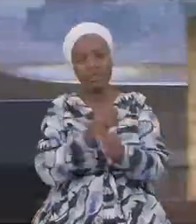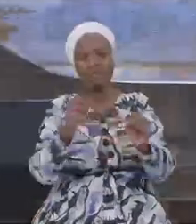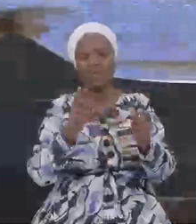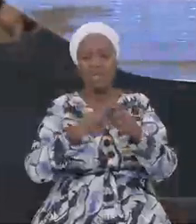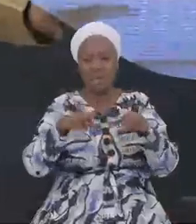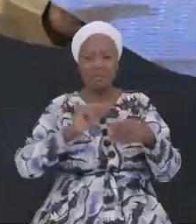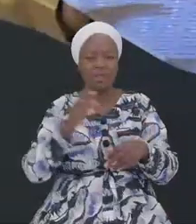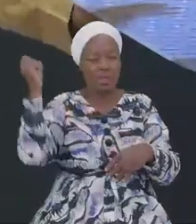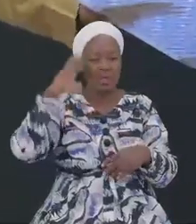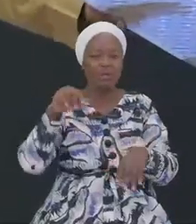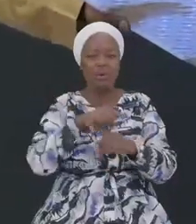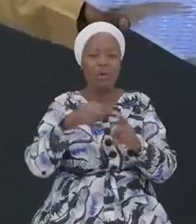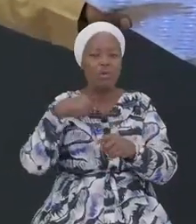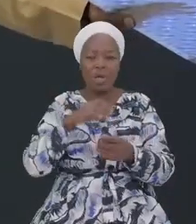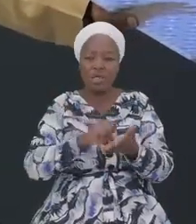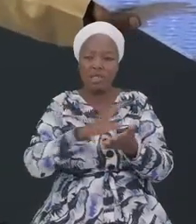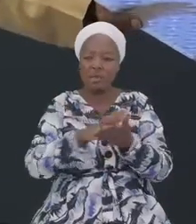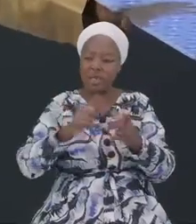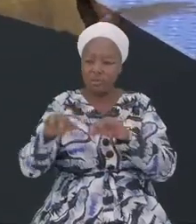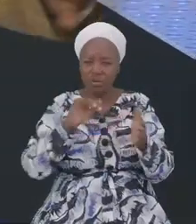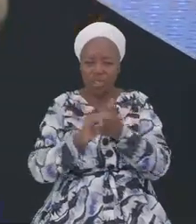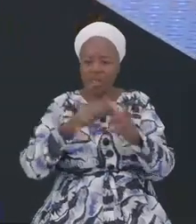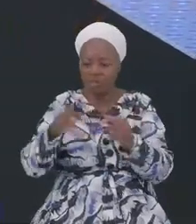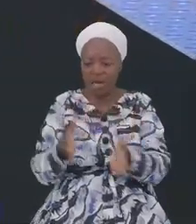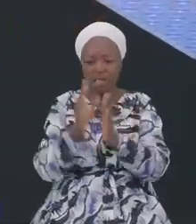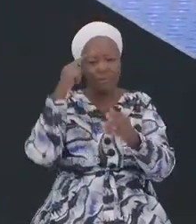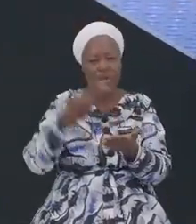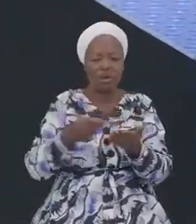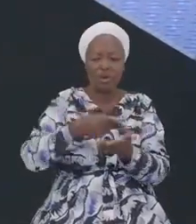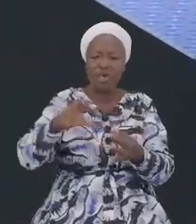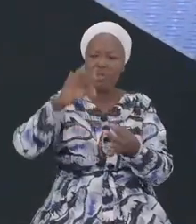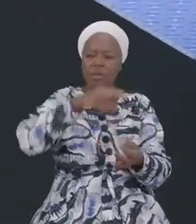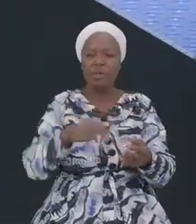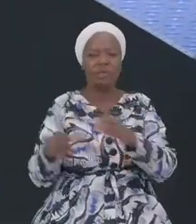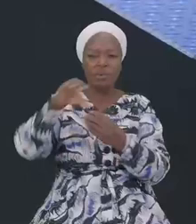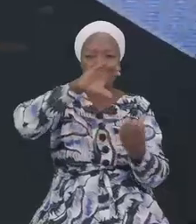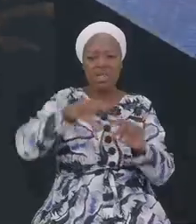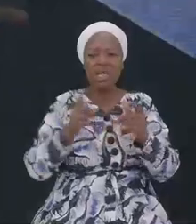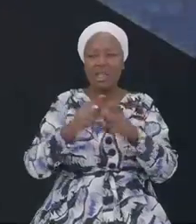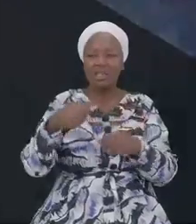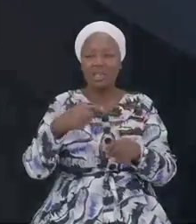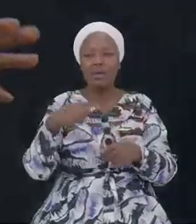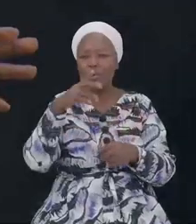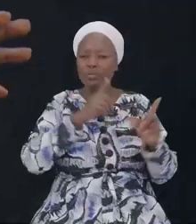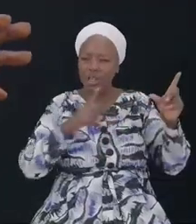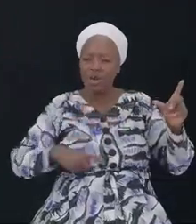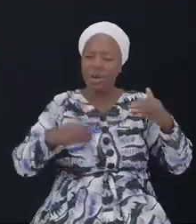Alors vous le faites. Mais là, vous demandez le Saint-Esprit, le baptême dans le Saint-Esprit. Et dit que Dieu a donné le Saint-Esprit,